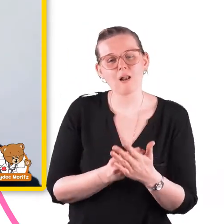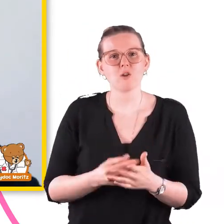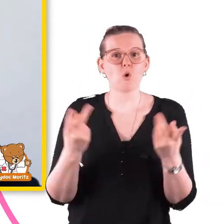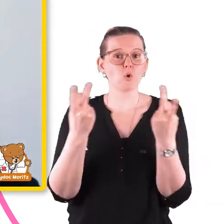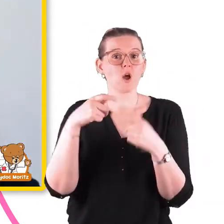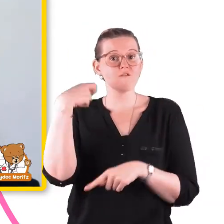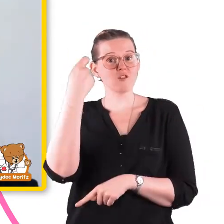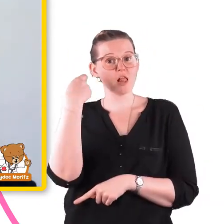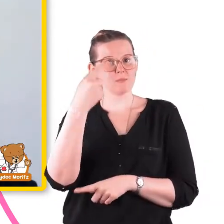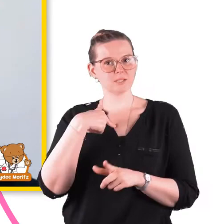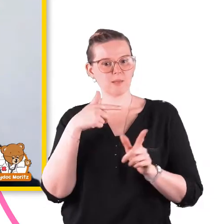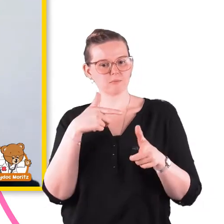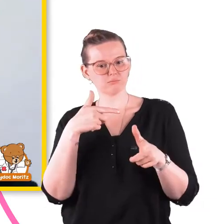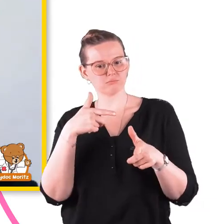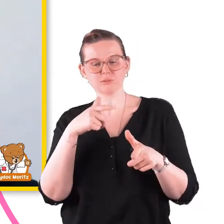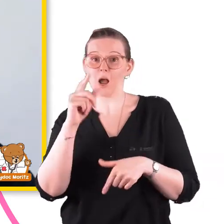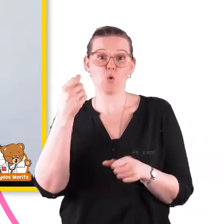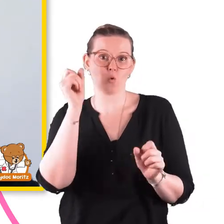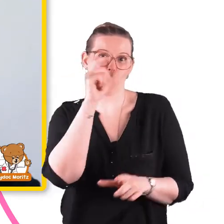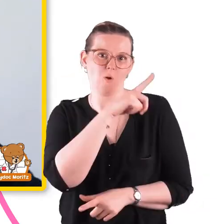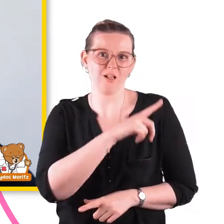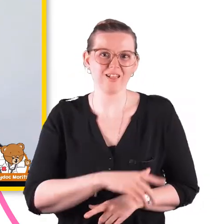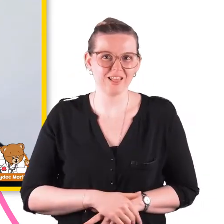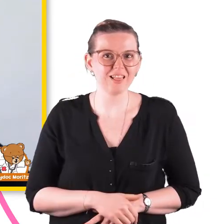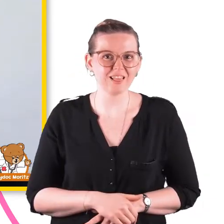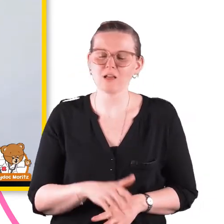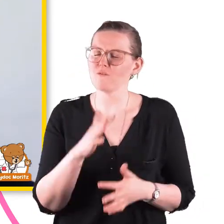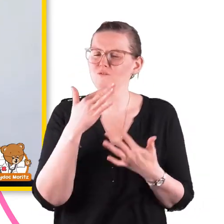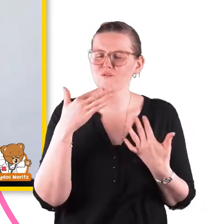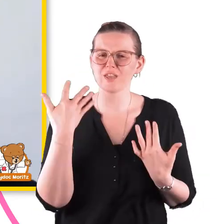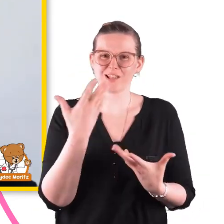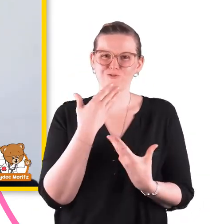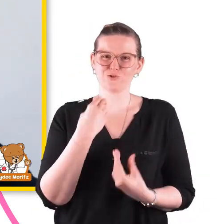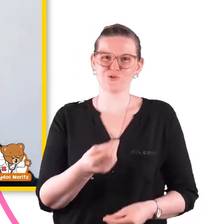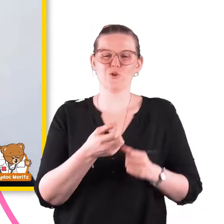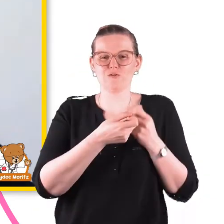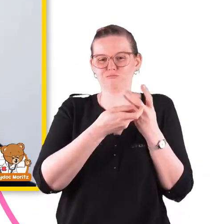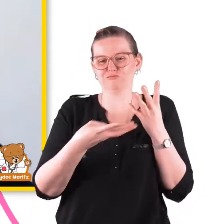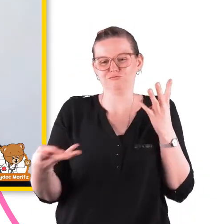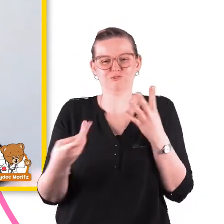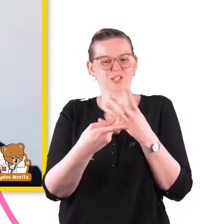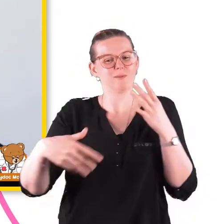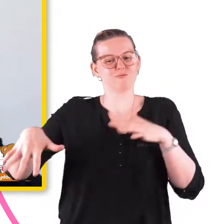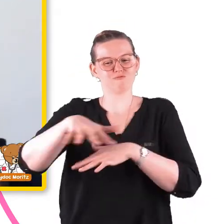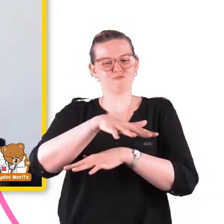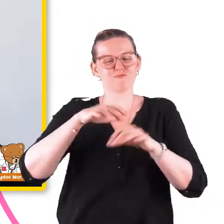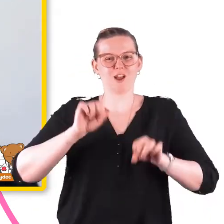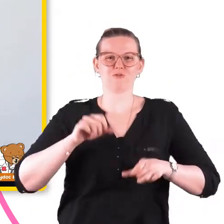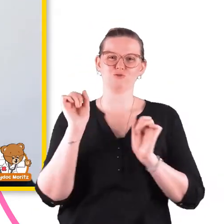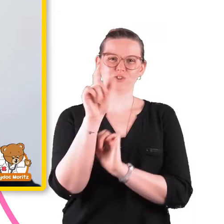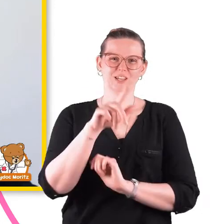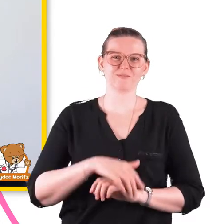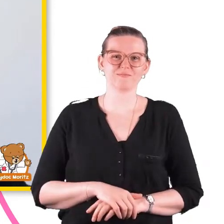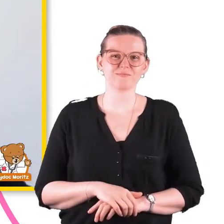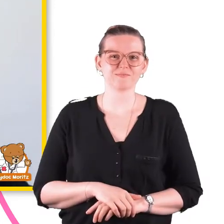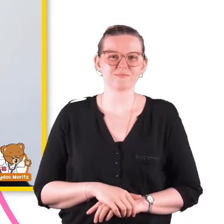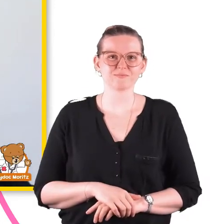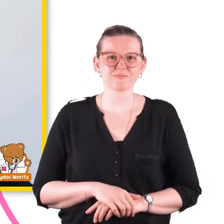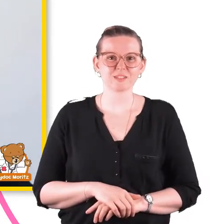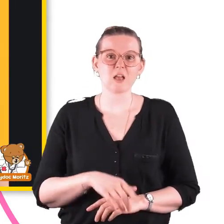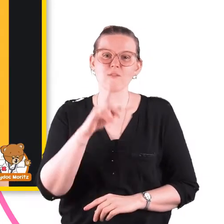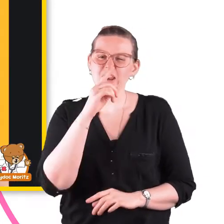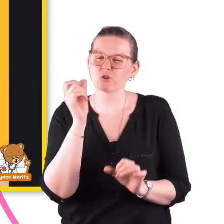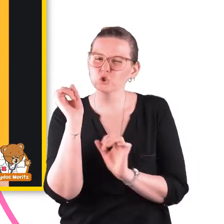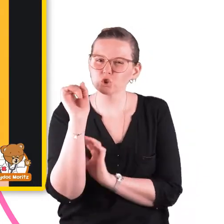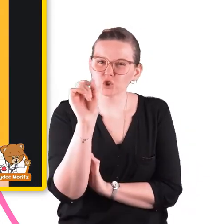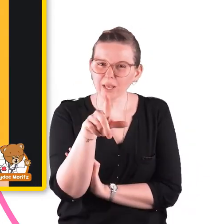oder einen selbstgedrehten Film, ist ja auch ganz, ganz cool. Ganz viele schöne Dinge, die euch einfach gerade umgeben.